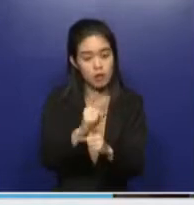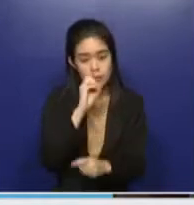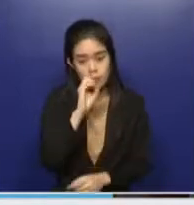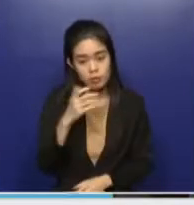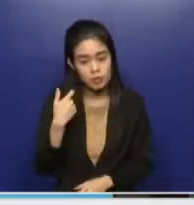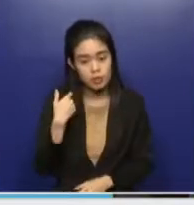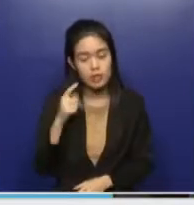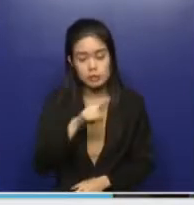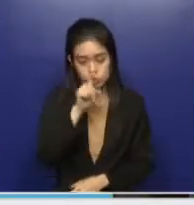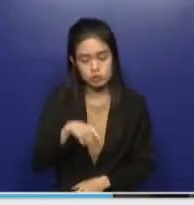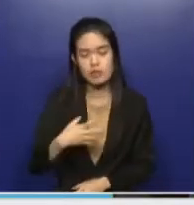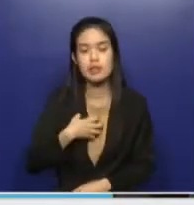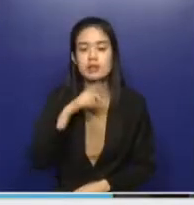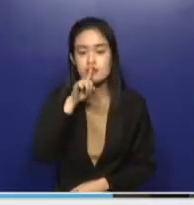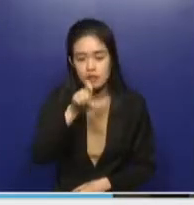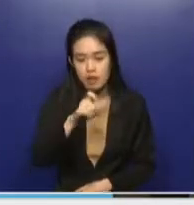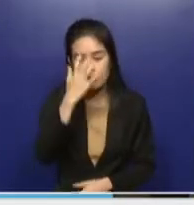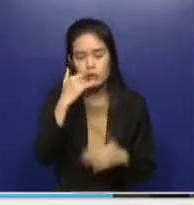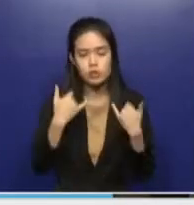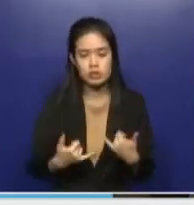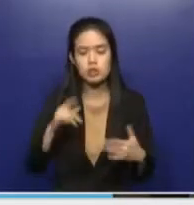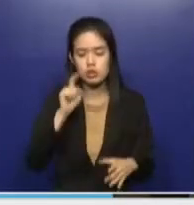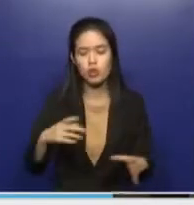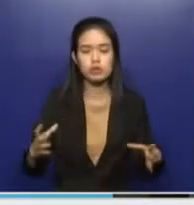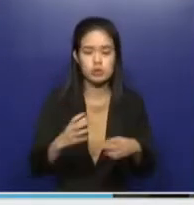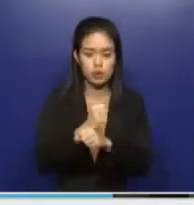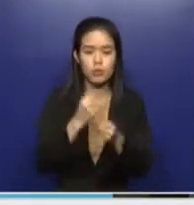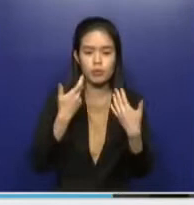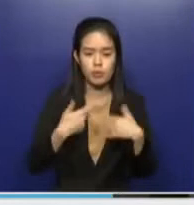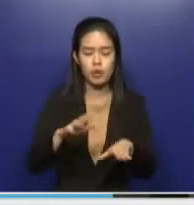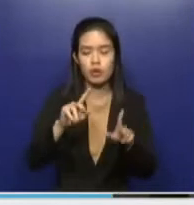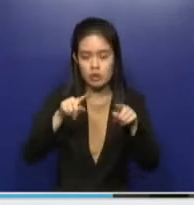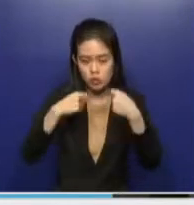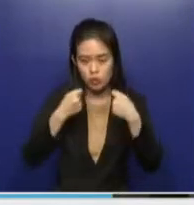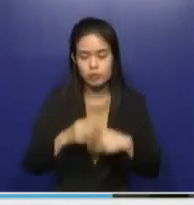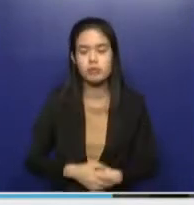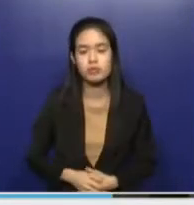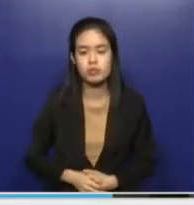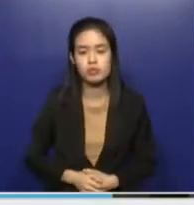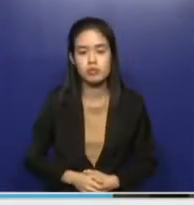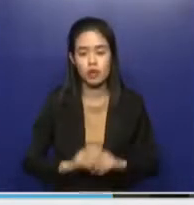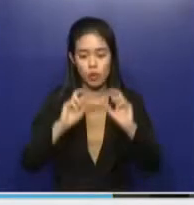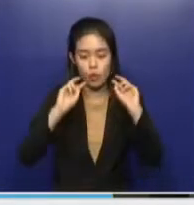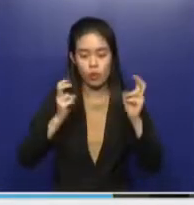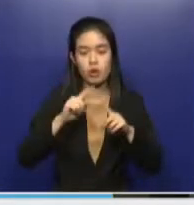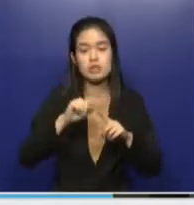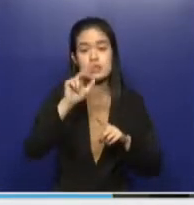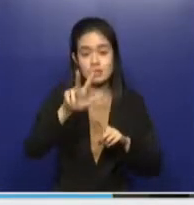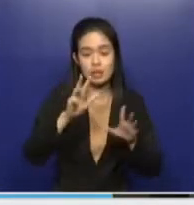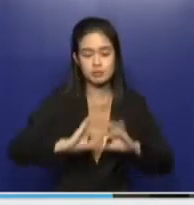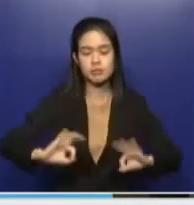ตอบครับท่านประธานเพื่อจะเรียนรู้และสรุปบทเรียนของเราและคำถามที่3ครับท่านประธานที่สำคัญมากก็คือว่